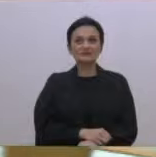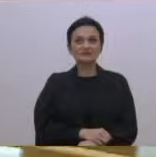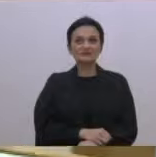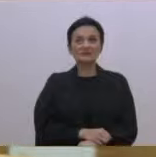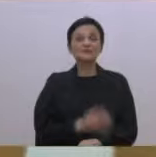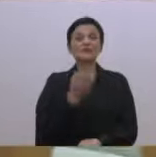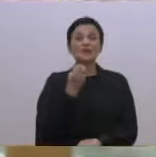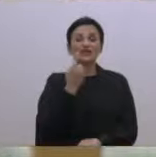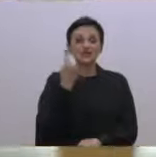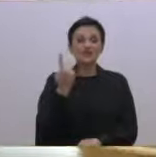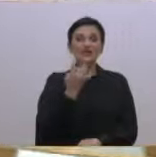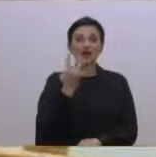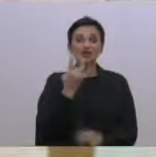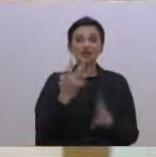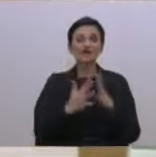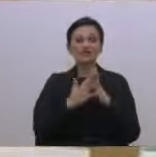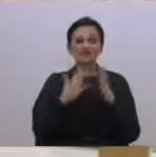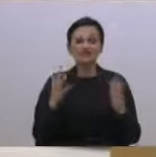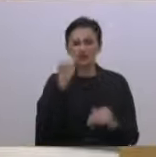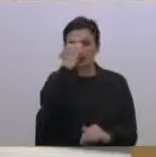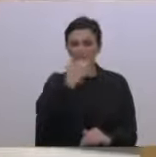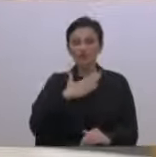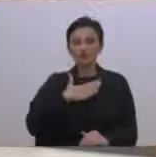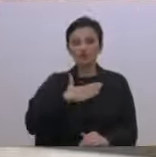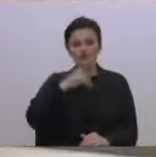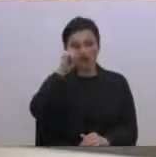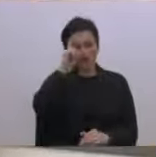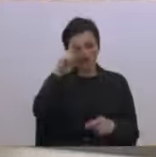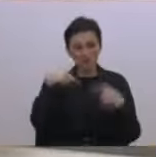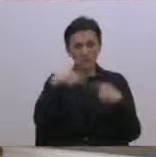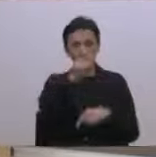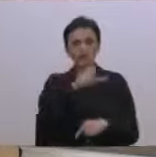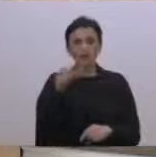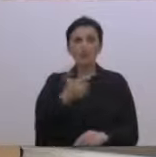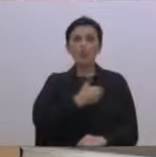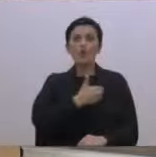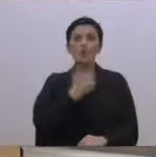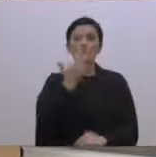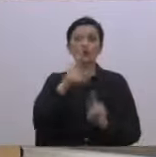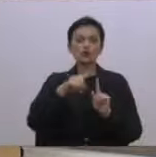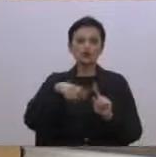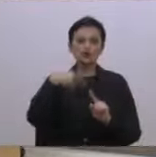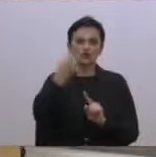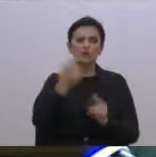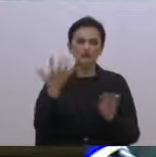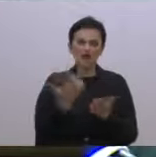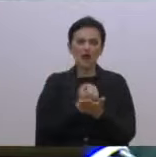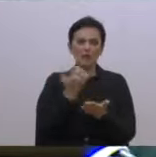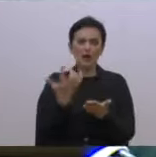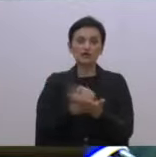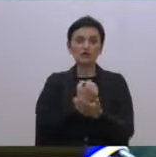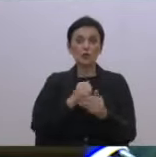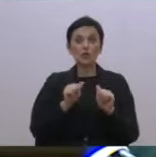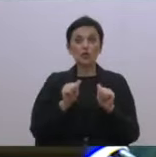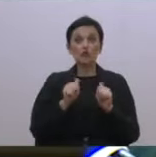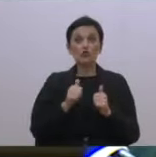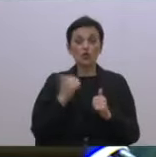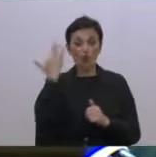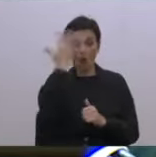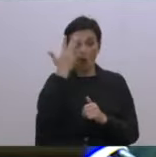და კიდევ ერთხელ დიდი მადლობა ჩვენს ბიჭებს, უსურვოთ შემდეგი გამარჯვებები, როგორც ეს